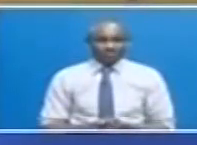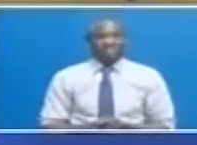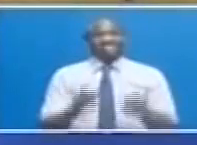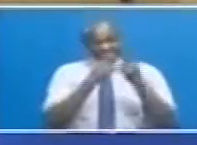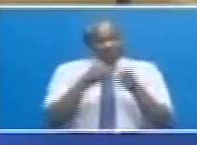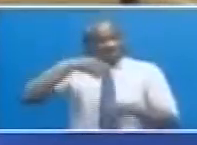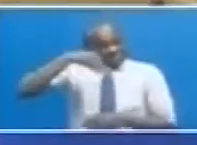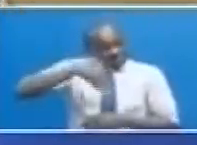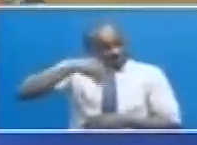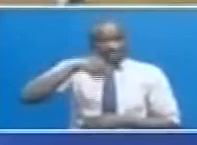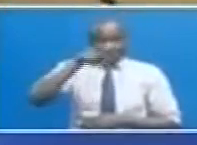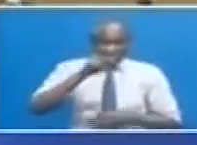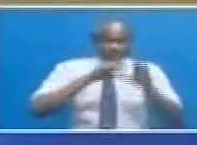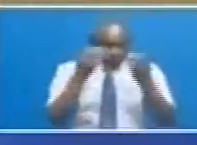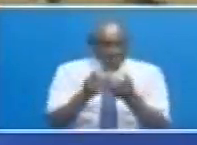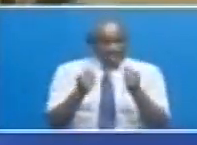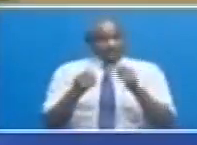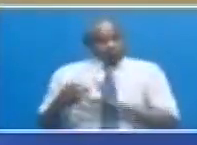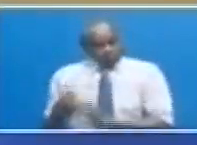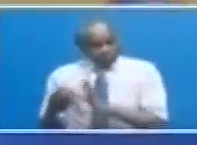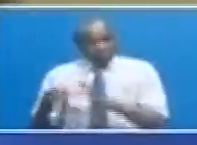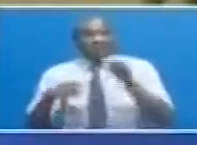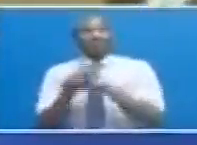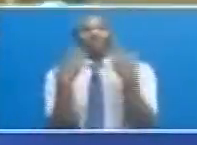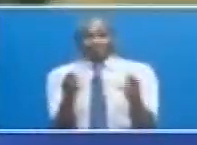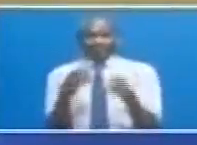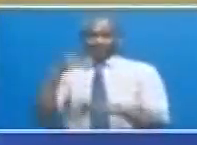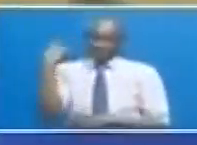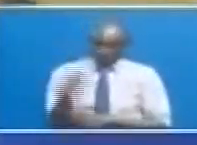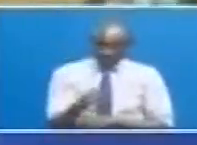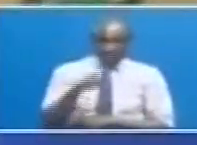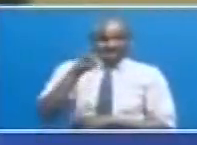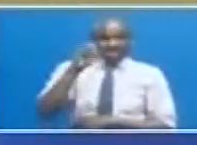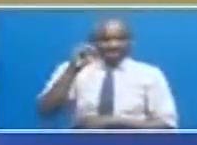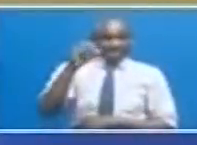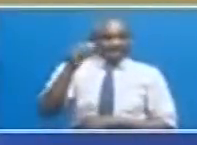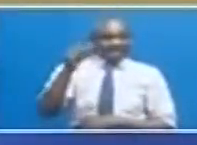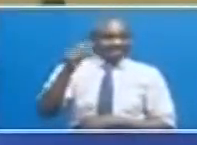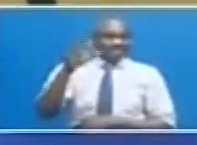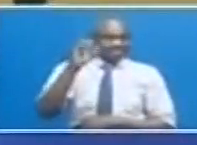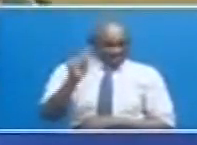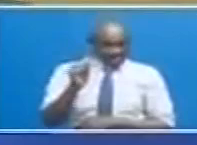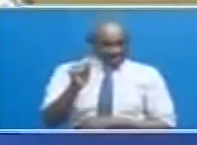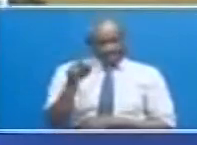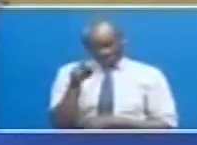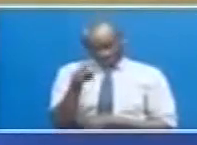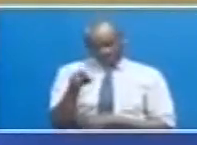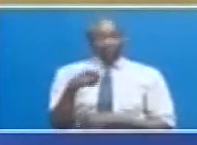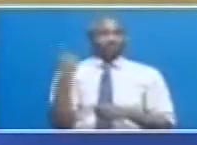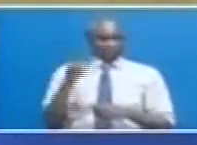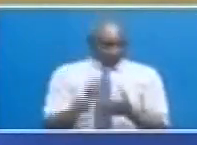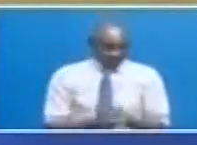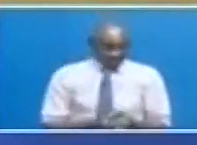Timu ya Namibia ilifuzu kombe la dunia la raga la mwaka huu baada ya kulaza Madagascar kwenye mechi ya mwisho wa kufuzu kombe hilo.